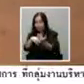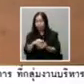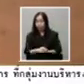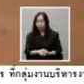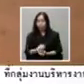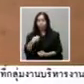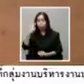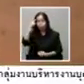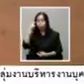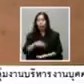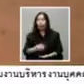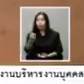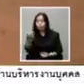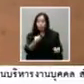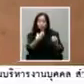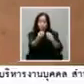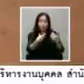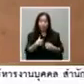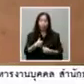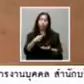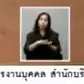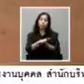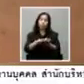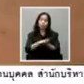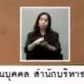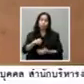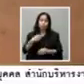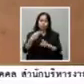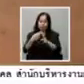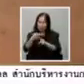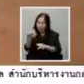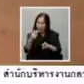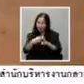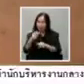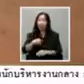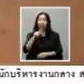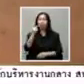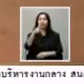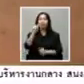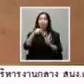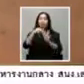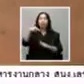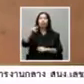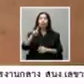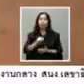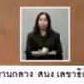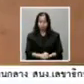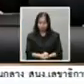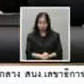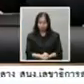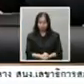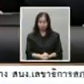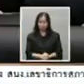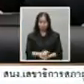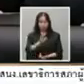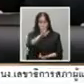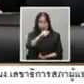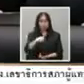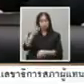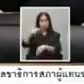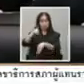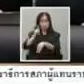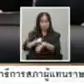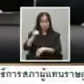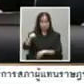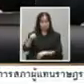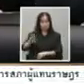และของท่านสสต้องขออภัยจริงๆผมจำชื่อท่านไม่ได ้ธนพรค่ะท่านคะ ท่านธนพร ท่านประธานคะผู้ประท้วงเนี่ย